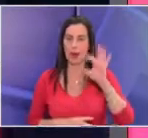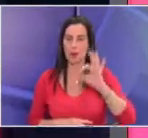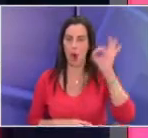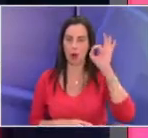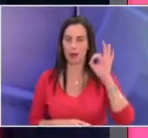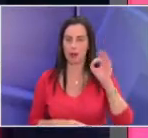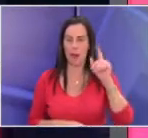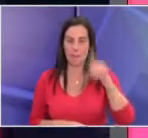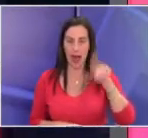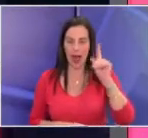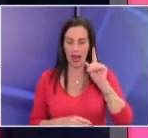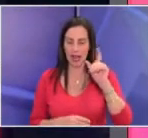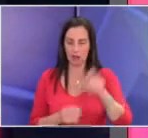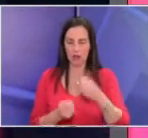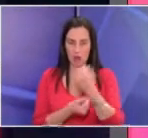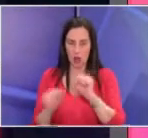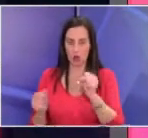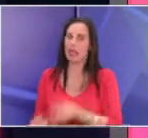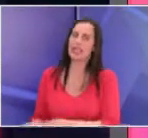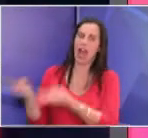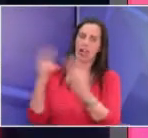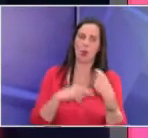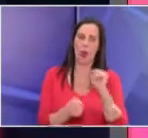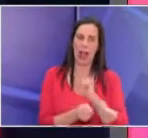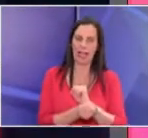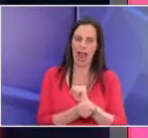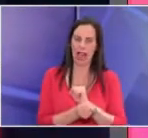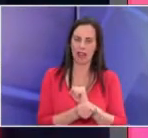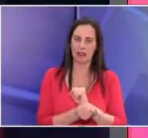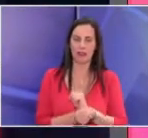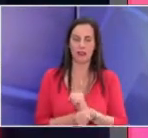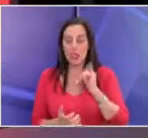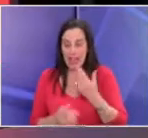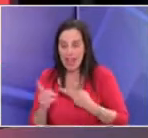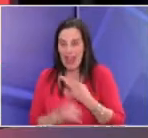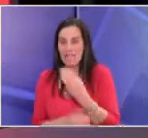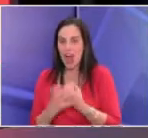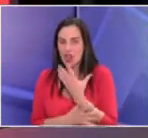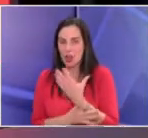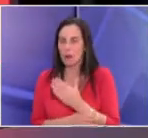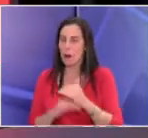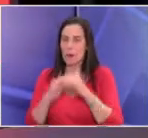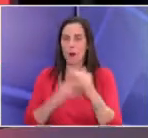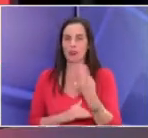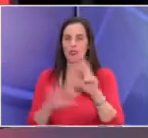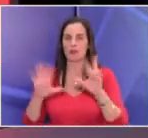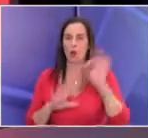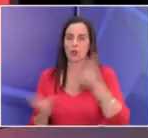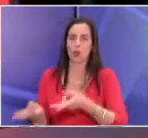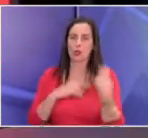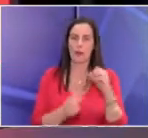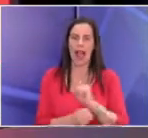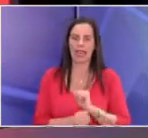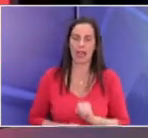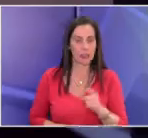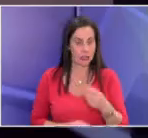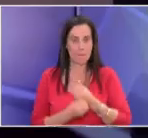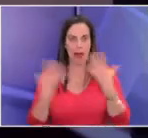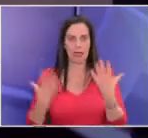המון מאמצים ושיתופי פעולה עם מסגרות רווחה ורשויות מקומיות, אך אין די בכך. זאת הזדמנות מאוד